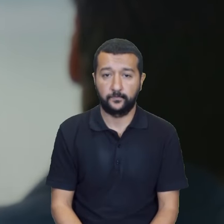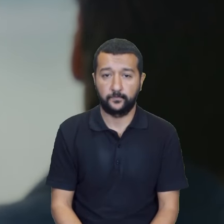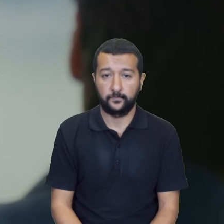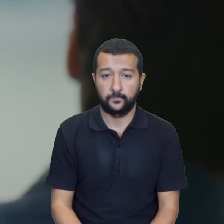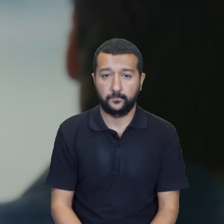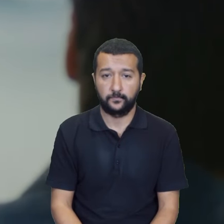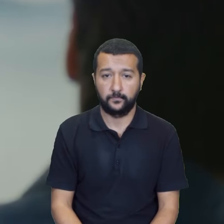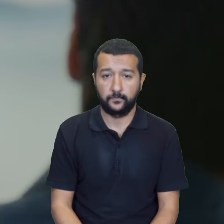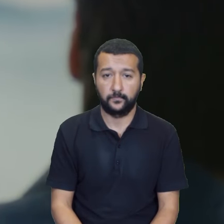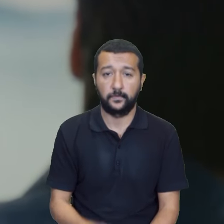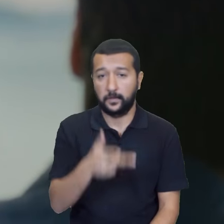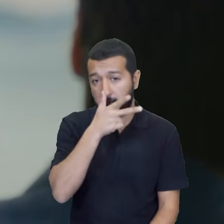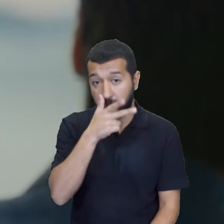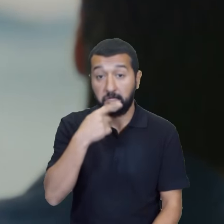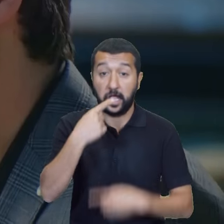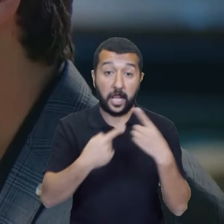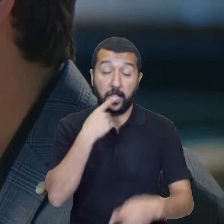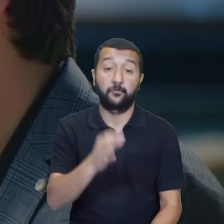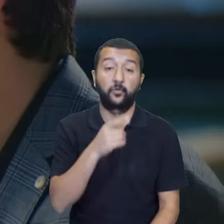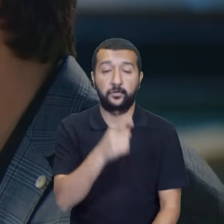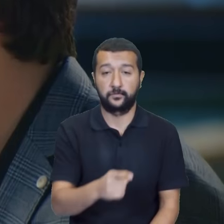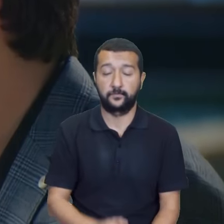salladı. Kederli laflar bunlar.